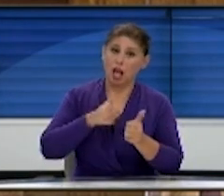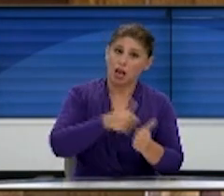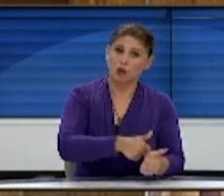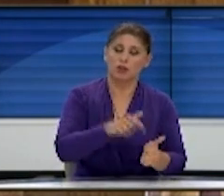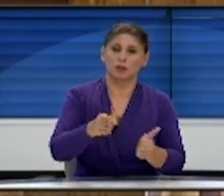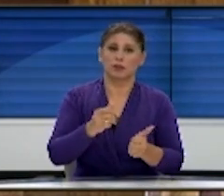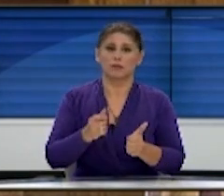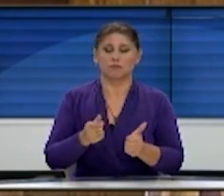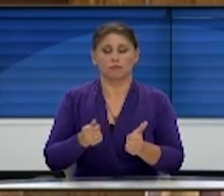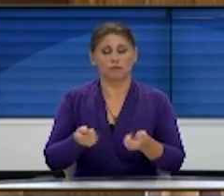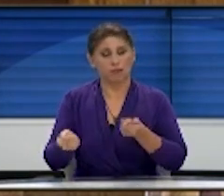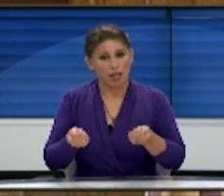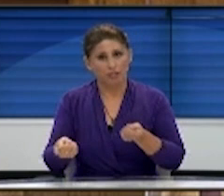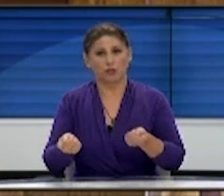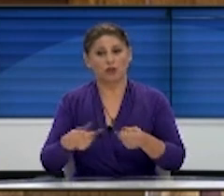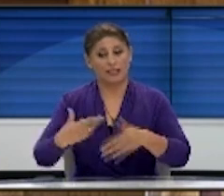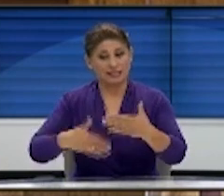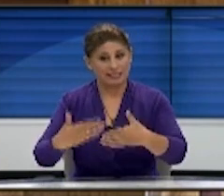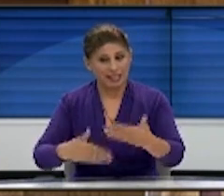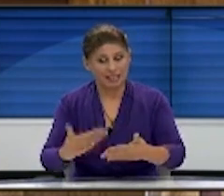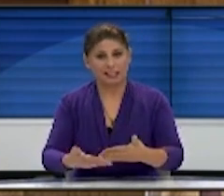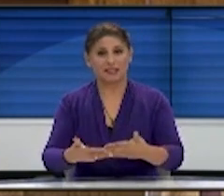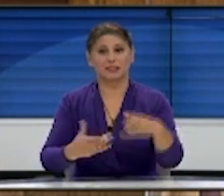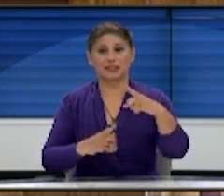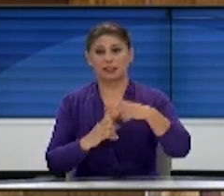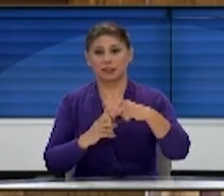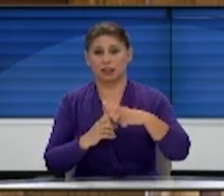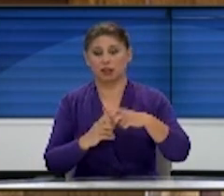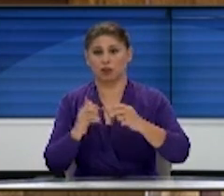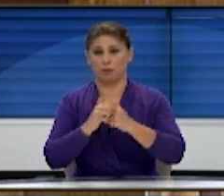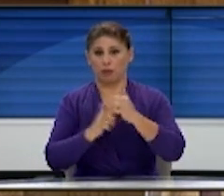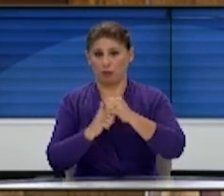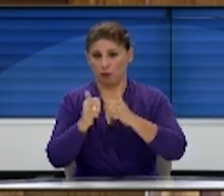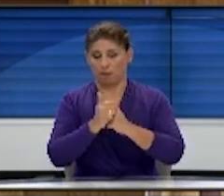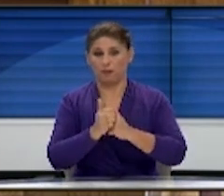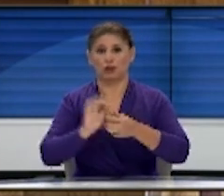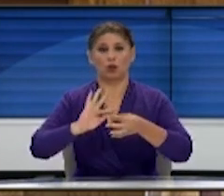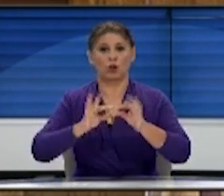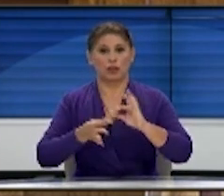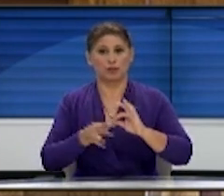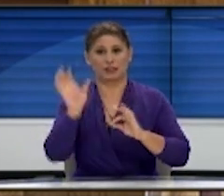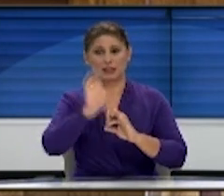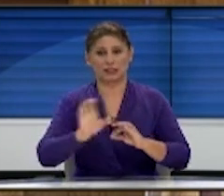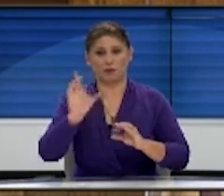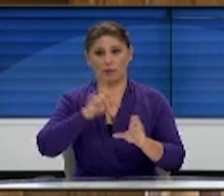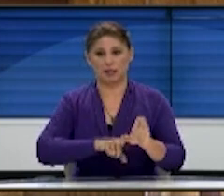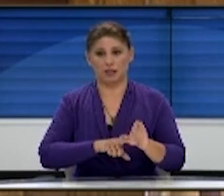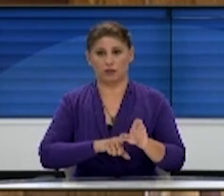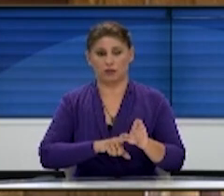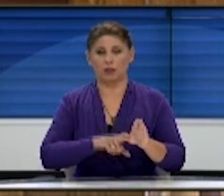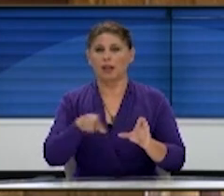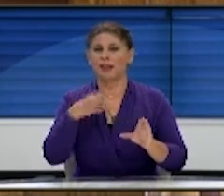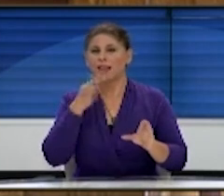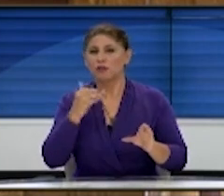τη μεθοδολογία και τις εξελίξεις σε τεχνολογικές υποδομές των οργανισμών της Ευρωπαϊκής Ένωσης.